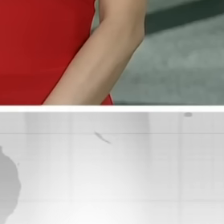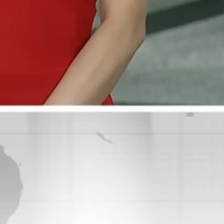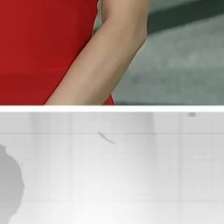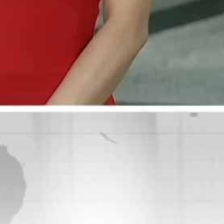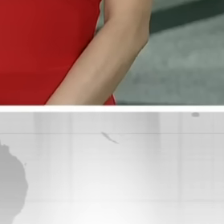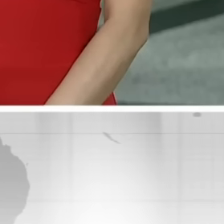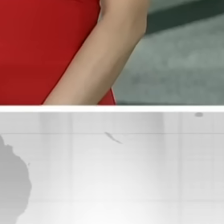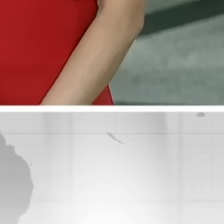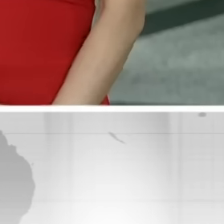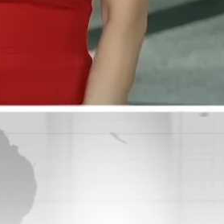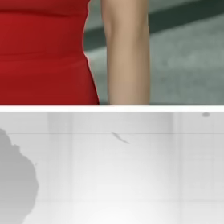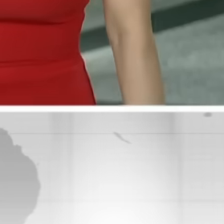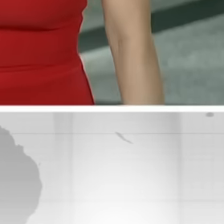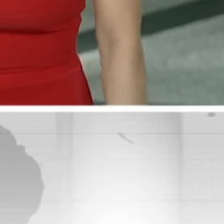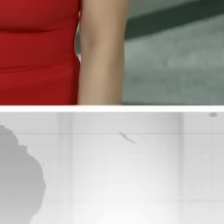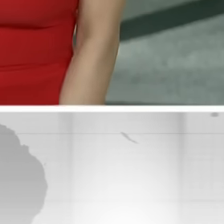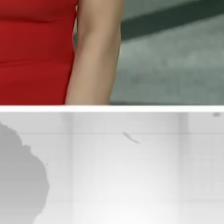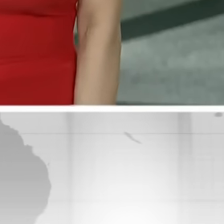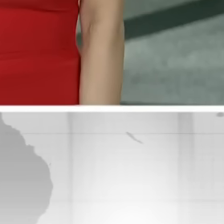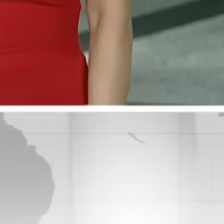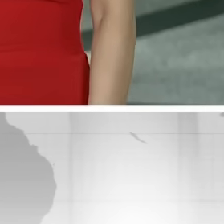ko.